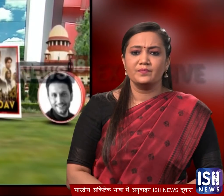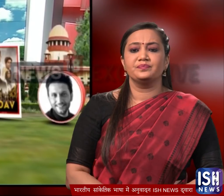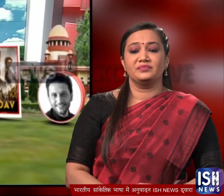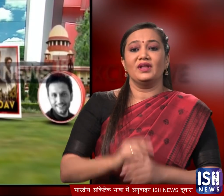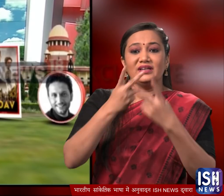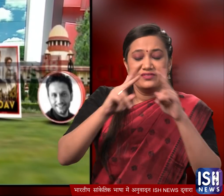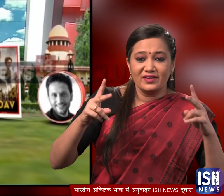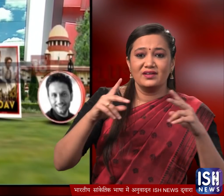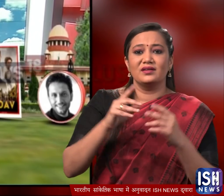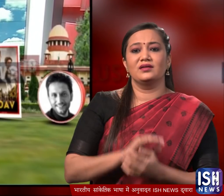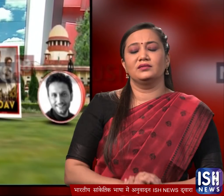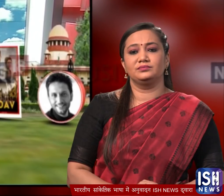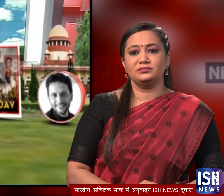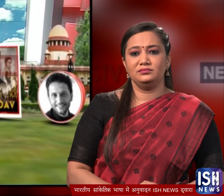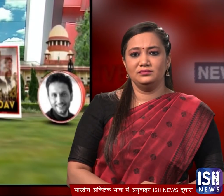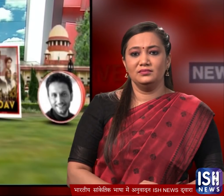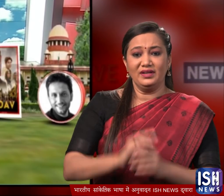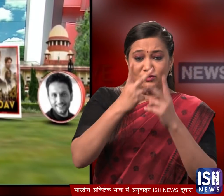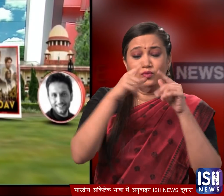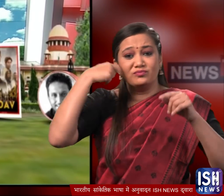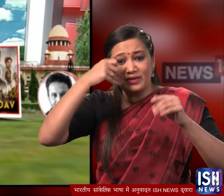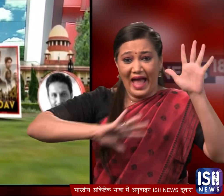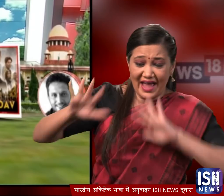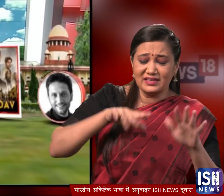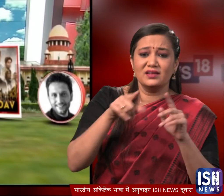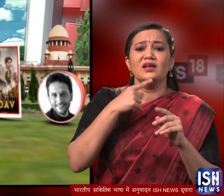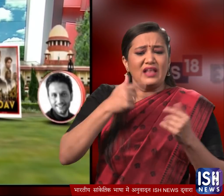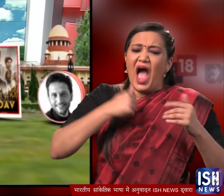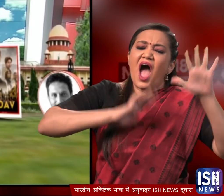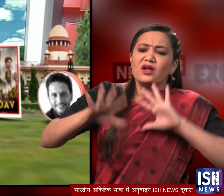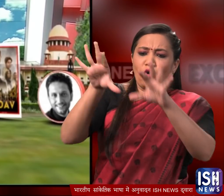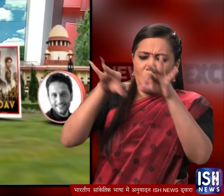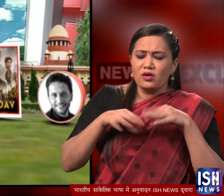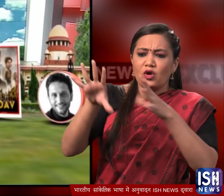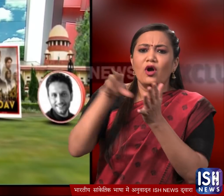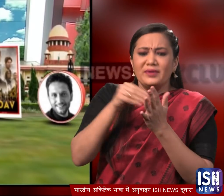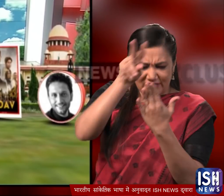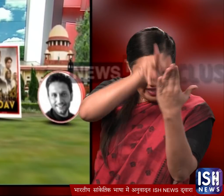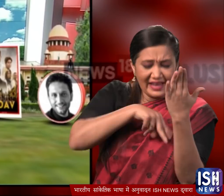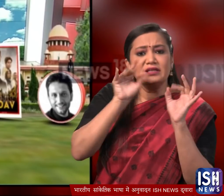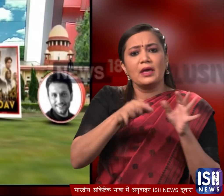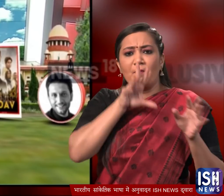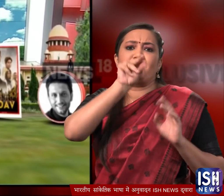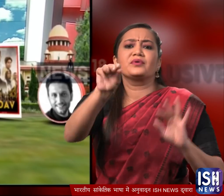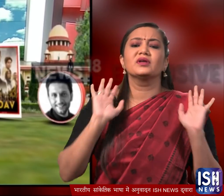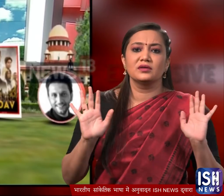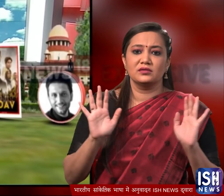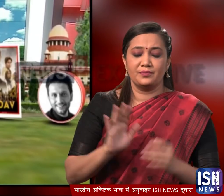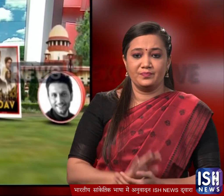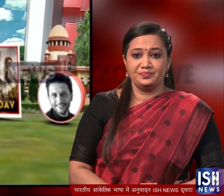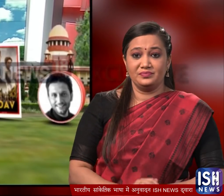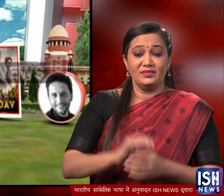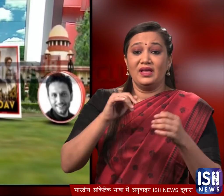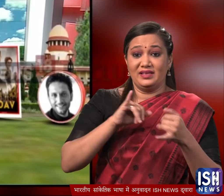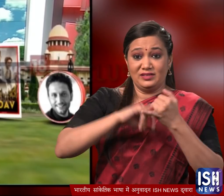दौरान वेब सीरीज के कलाकार जिशान अयूब और की ओर से दलील दी गई कि वो एक कलाकार हैं और उनका काम सिर्फ स्क्रिप्ट पढ़ना है,